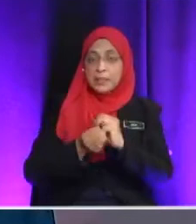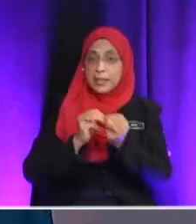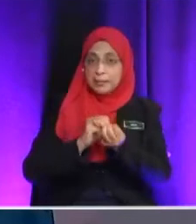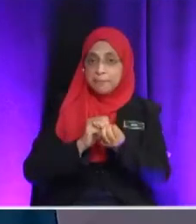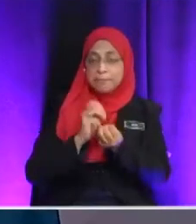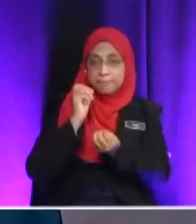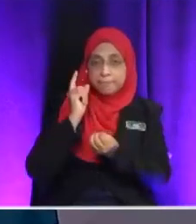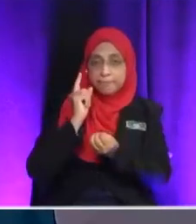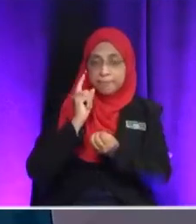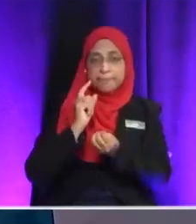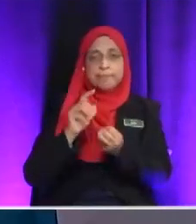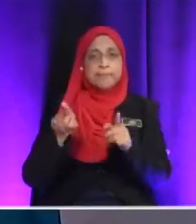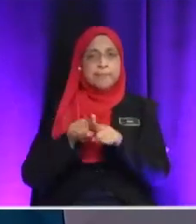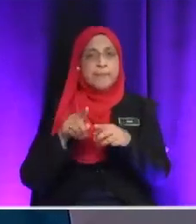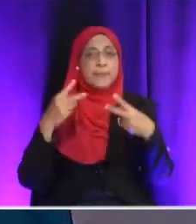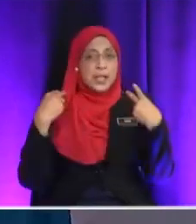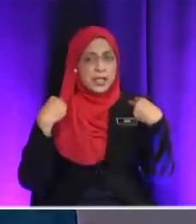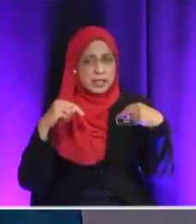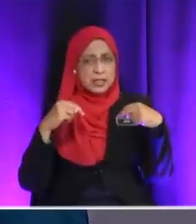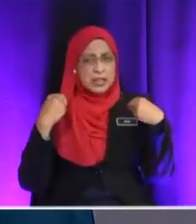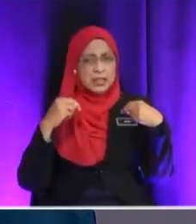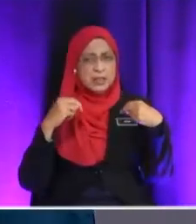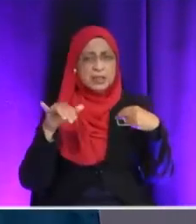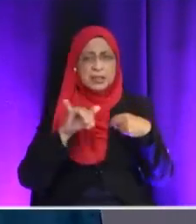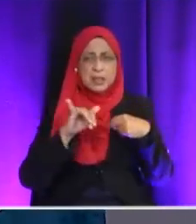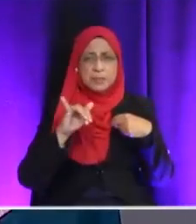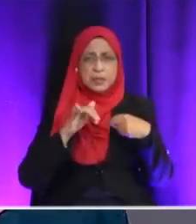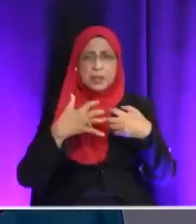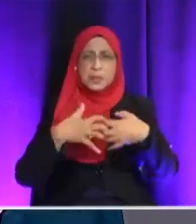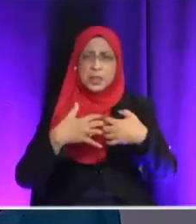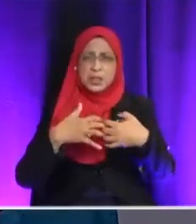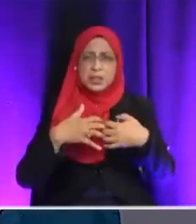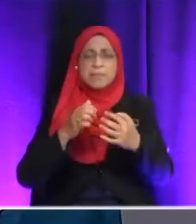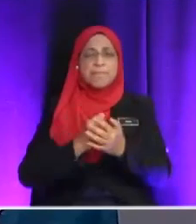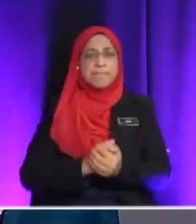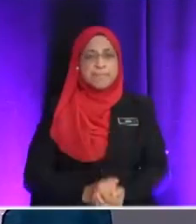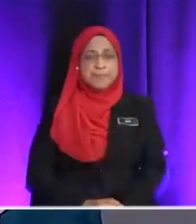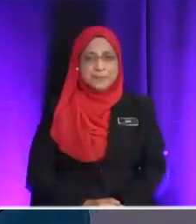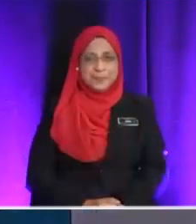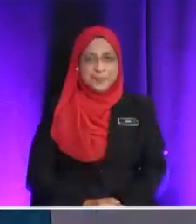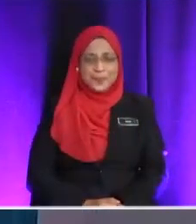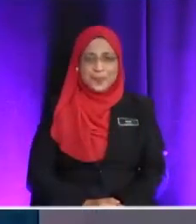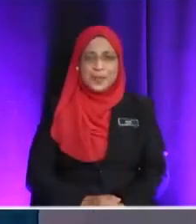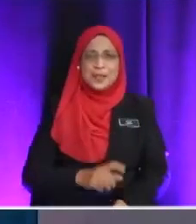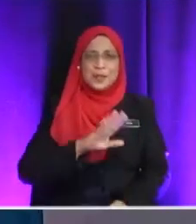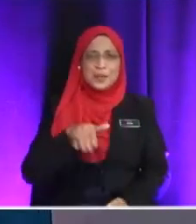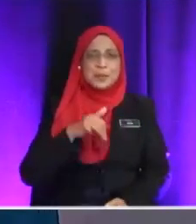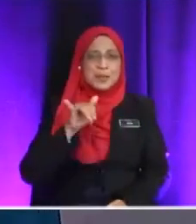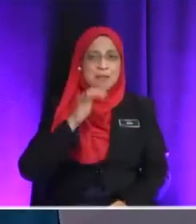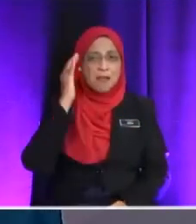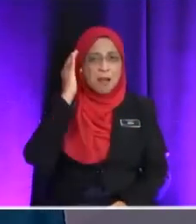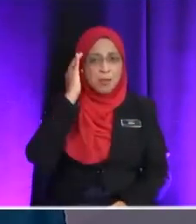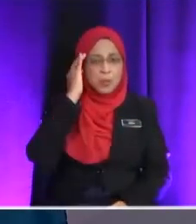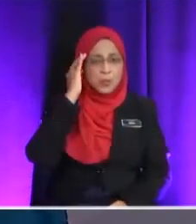apabila pernyataan Anda jagung mesin cetak buka lebih gede ya oke disuguhkan kepada yang selalu kamu